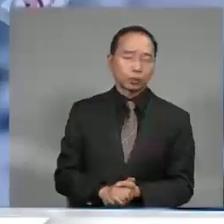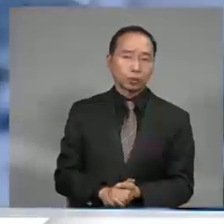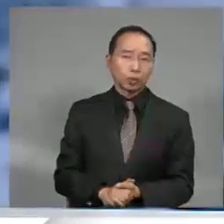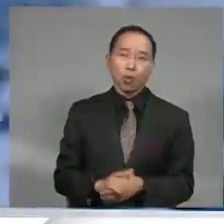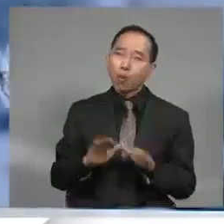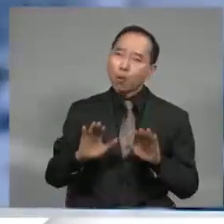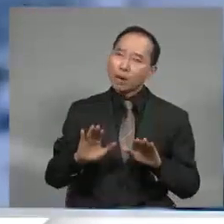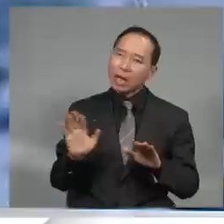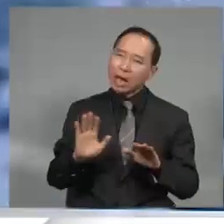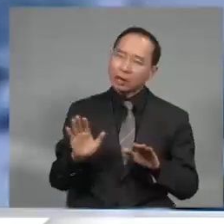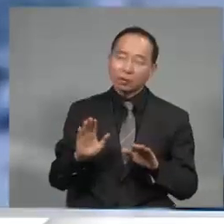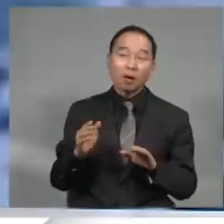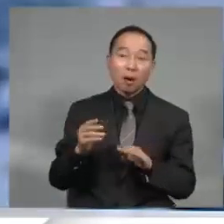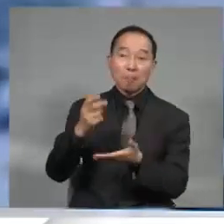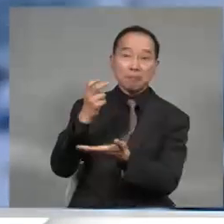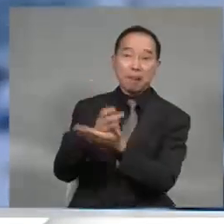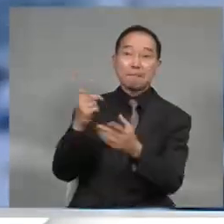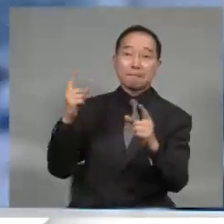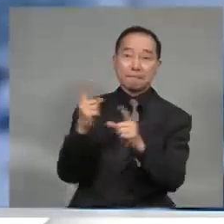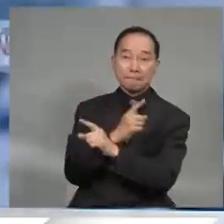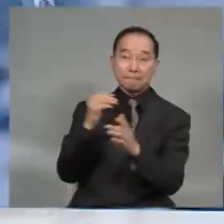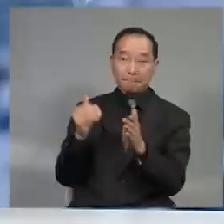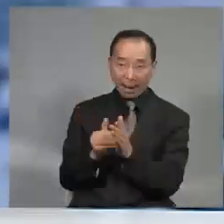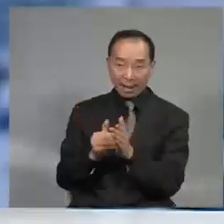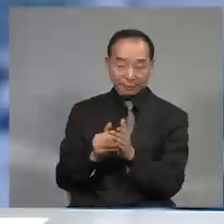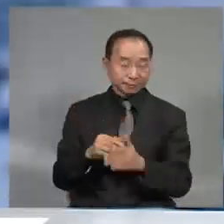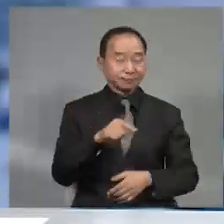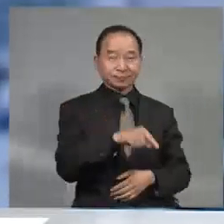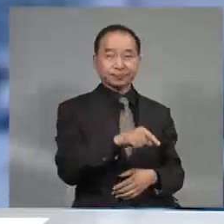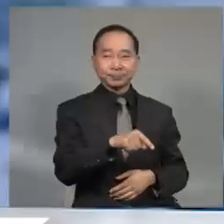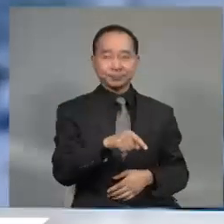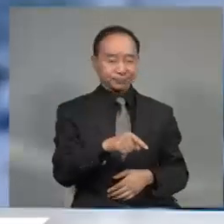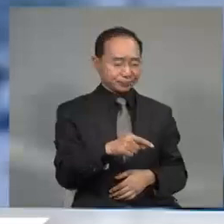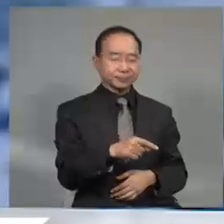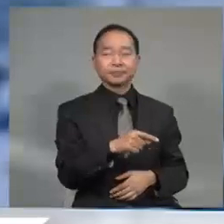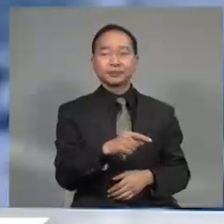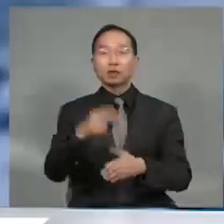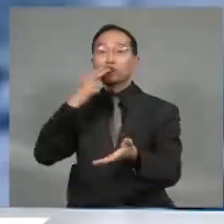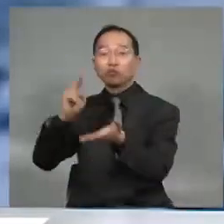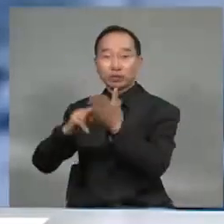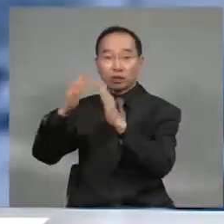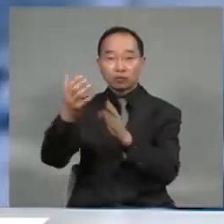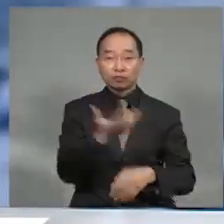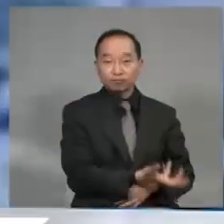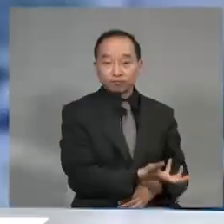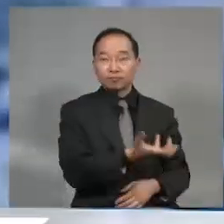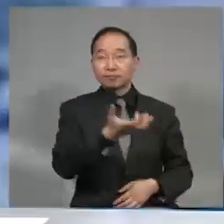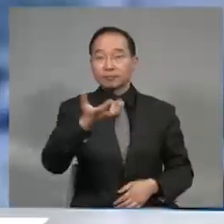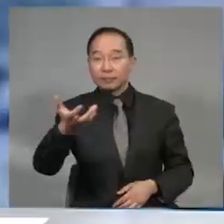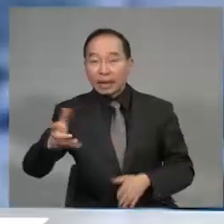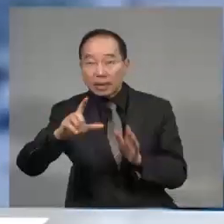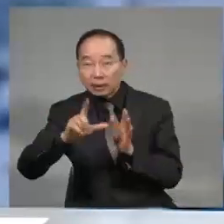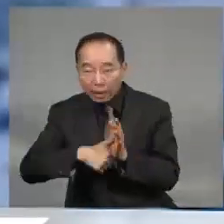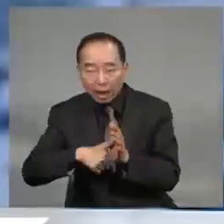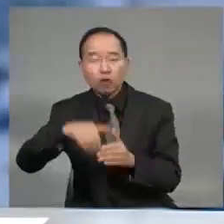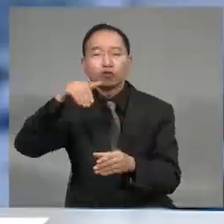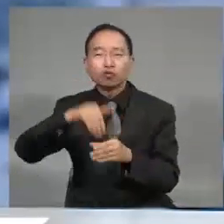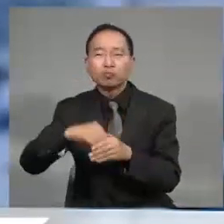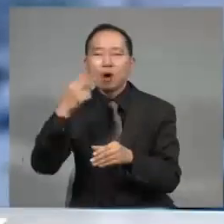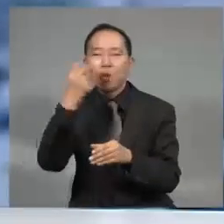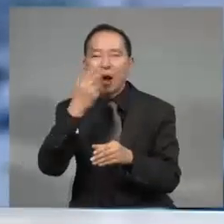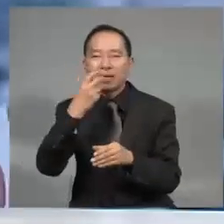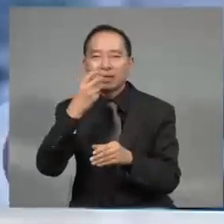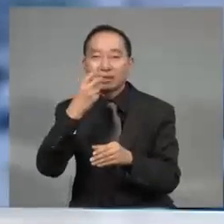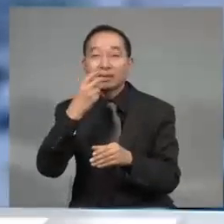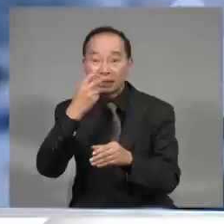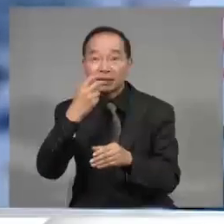올해부터는 아니지만 법이 개정되어서 지금 관외 해송용 봉투를 우체국으로 인계하는 과정에는요. 반드시 투표관리관이 사전에 지정한